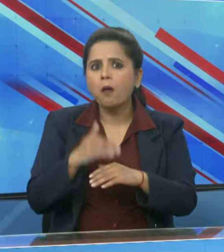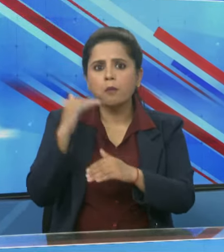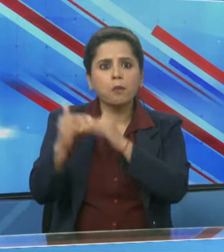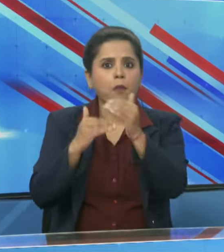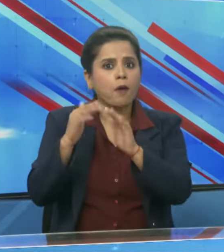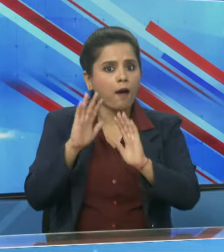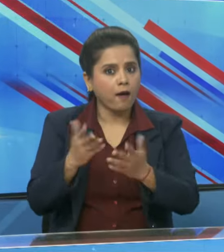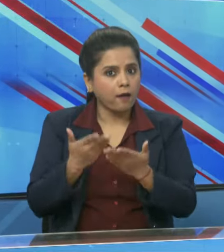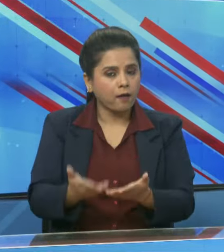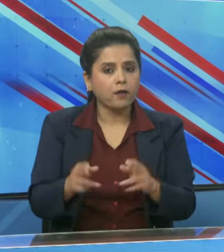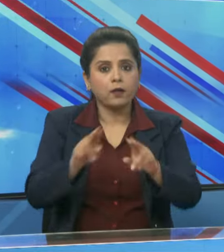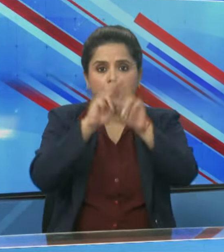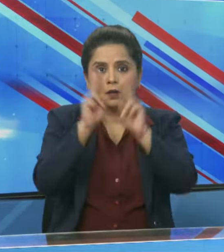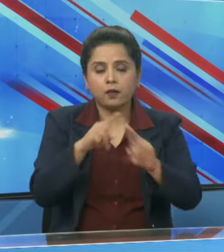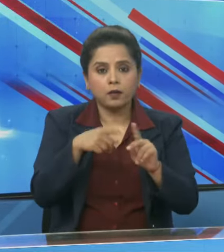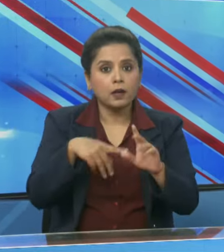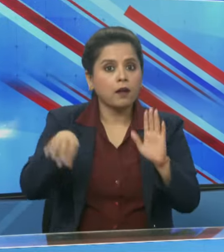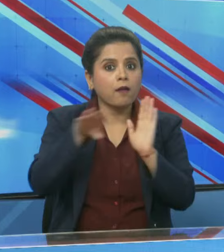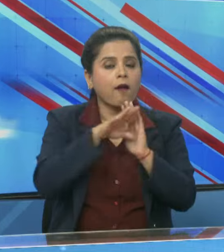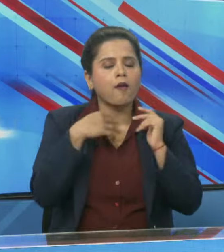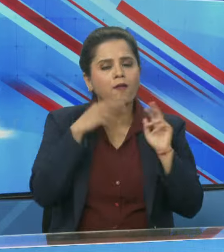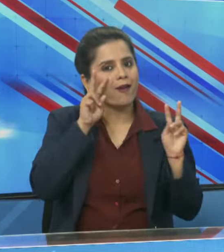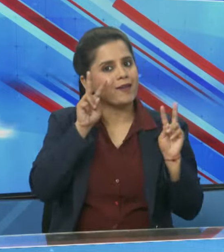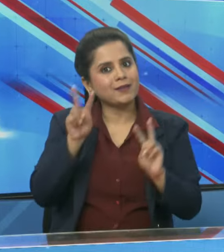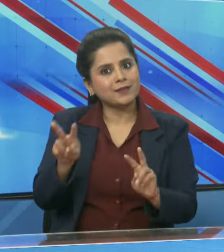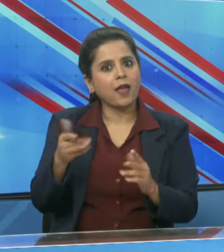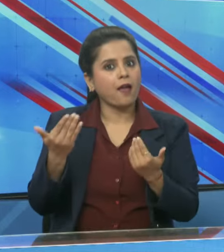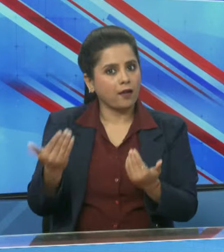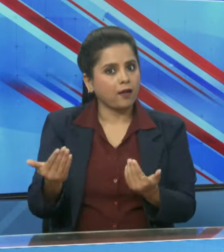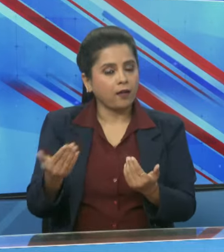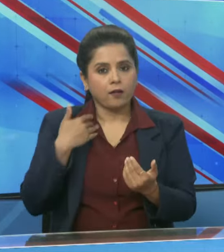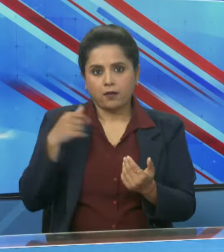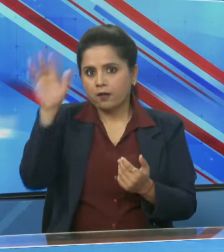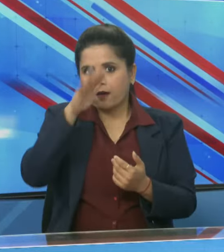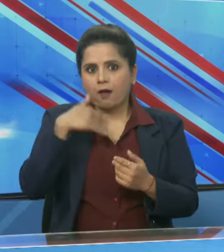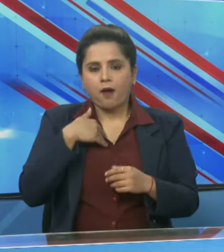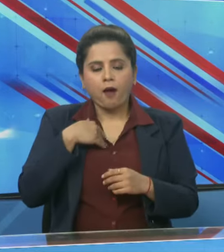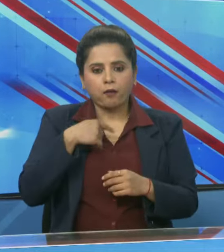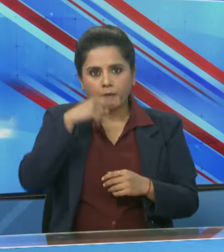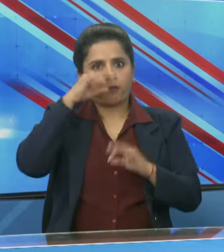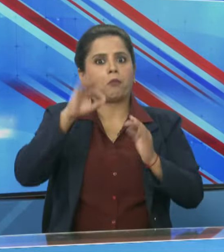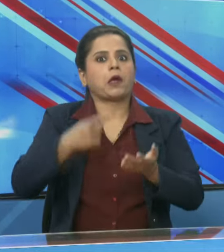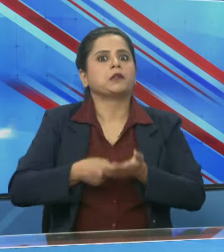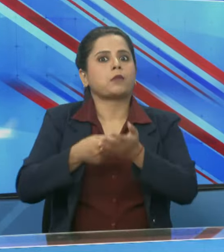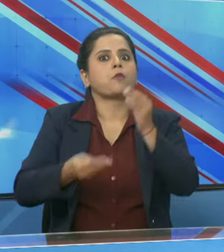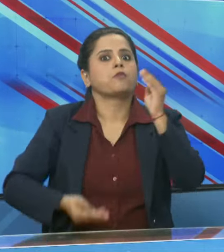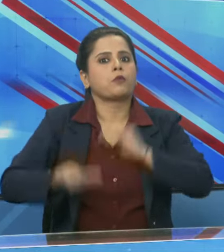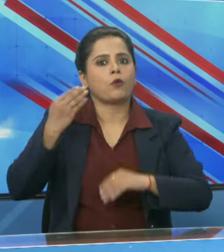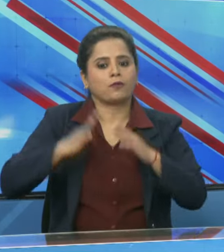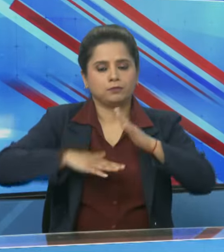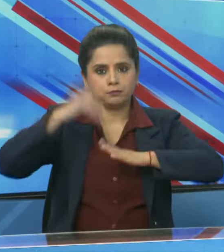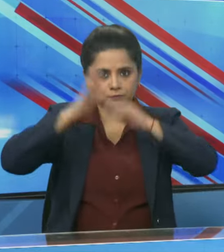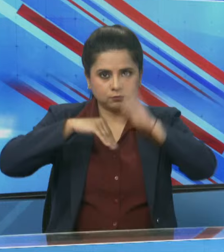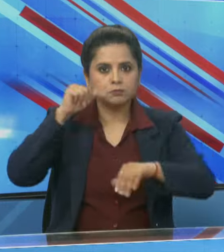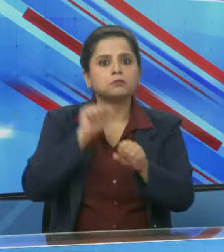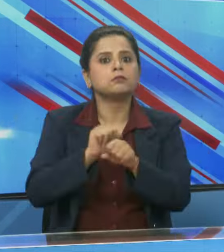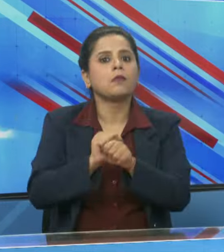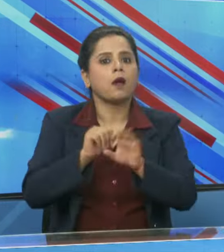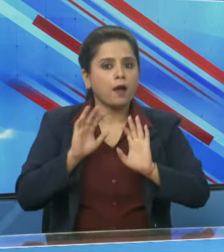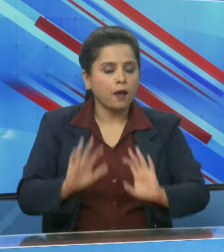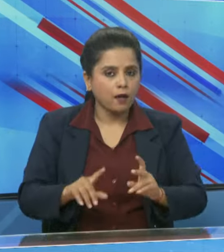जो अंतर्राष्ट्रीय स्तर पर हमारे देश का सम्मान बढ़ा है, जो इंफ्रास्ट्रक्चरल डेवलपमेंट हुई है,